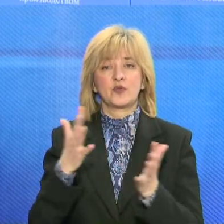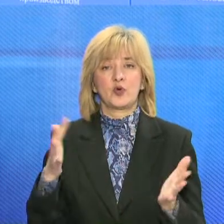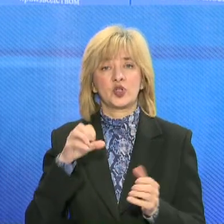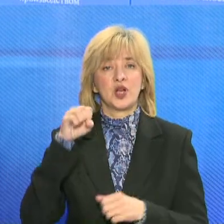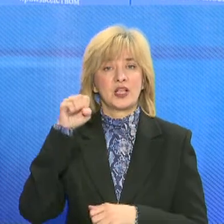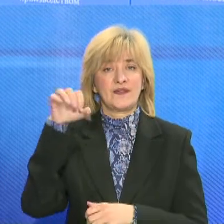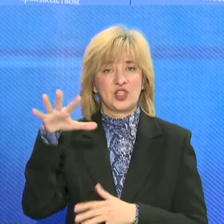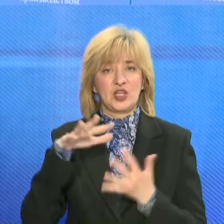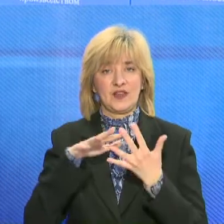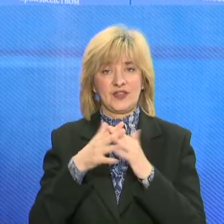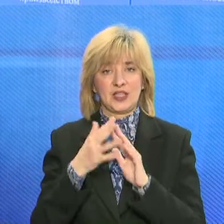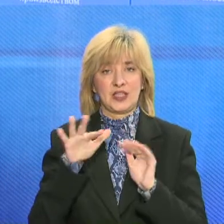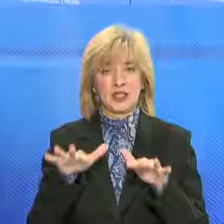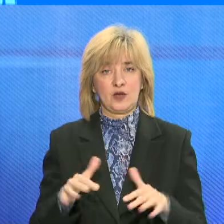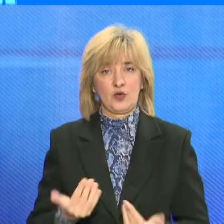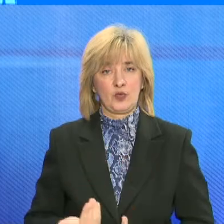сельских населенных пунктах.